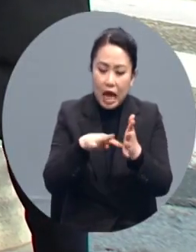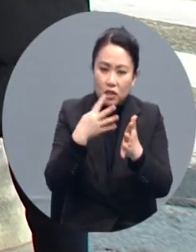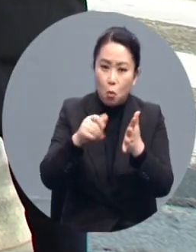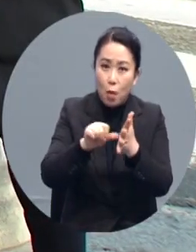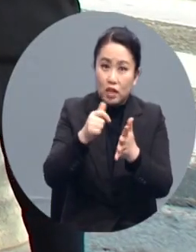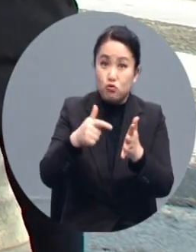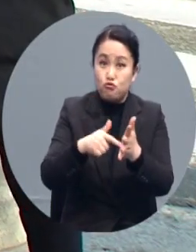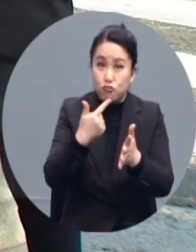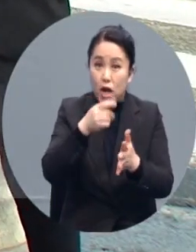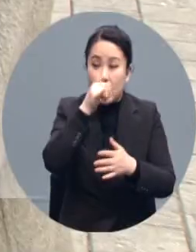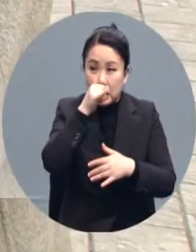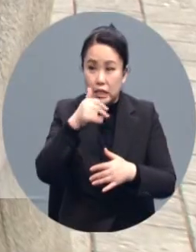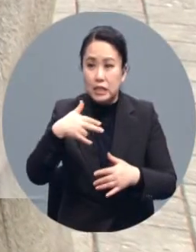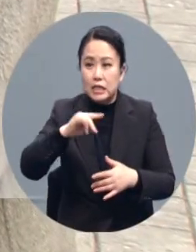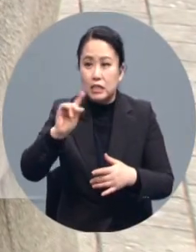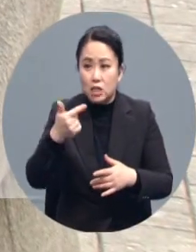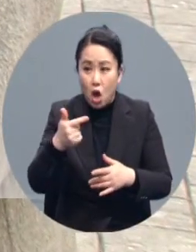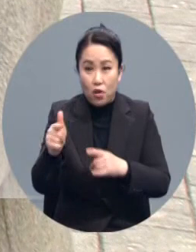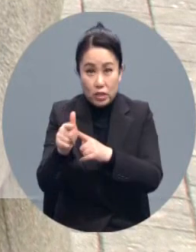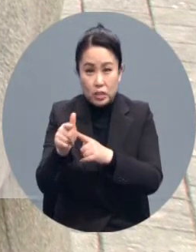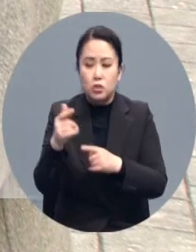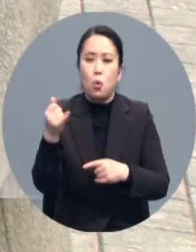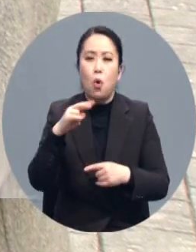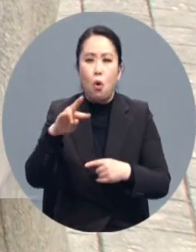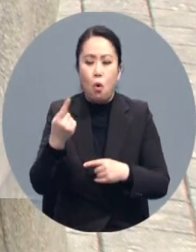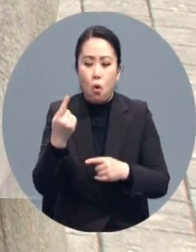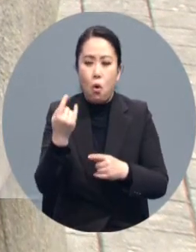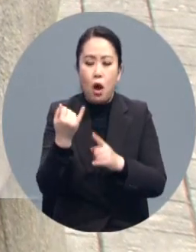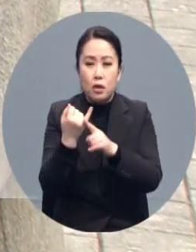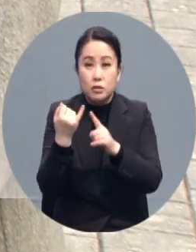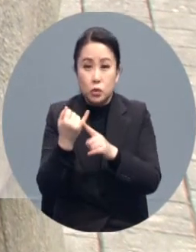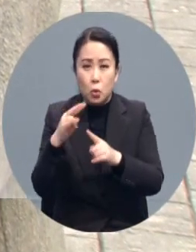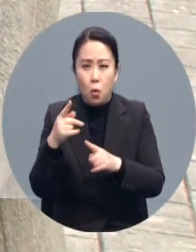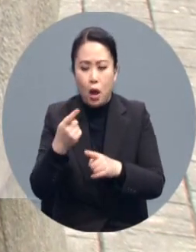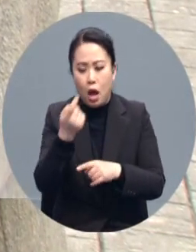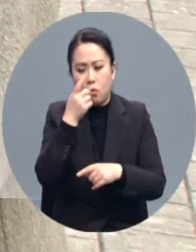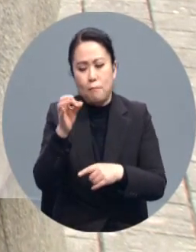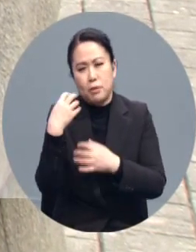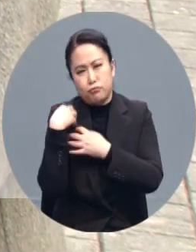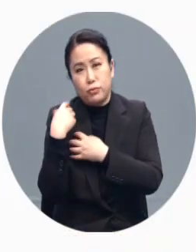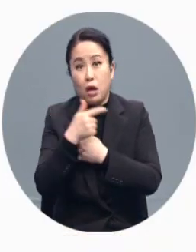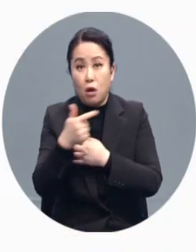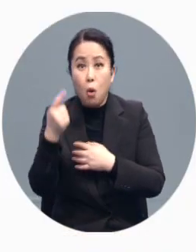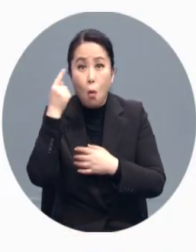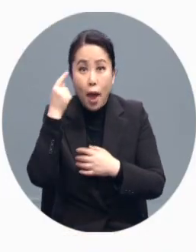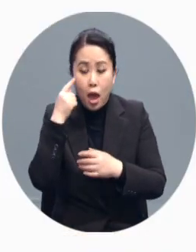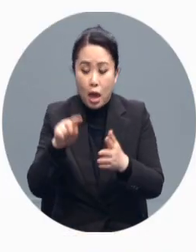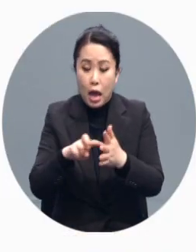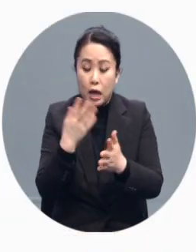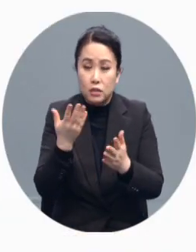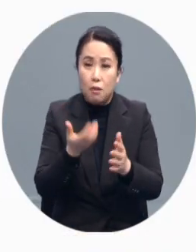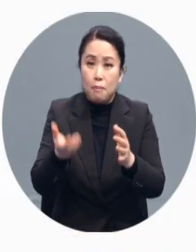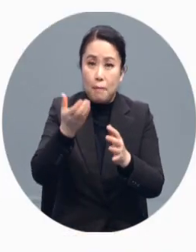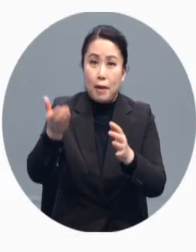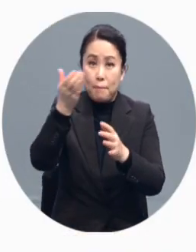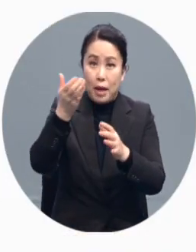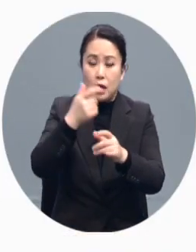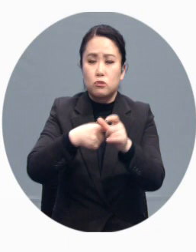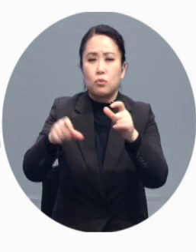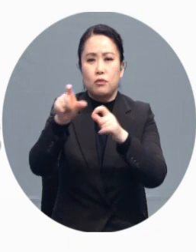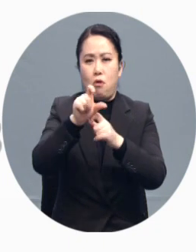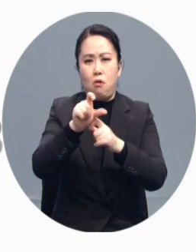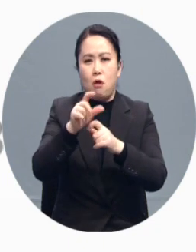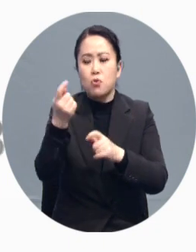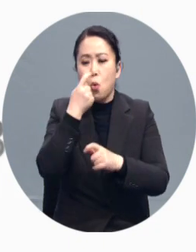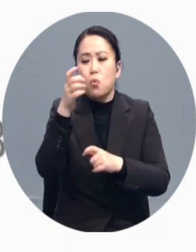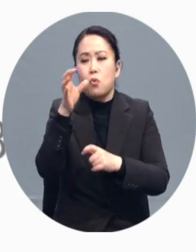씨도 오른 학원비가 부담스럽기는 마찬가지입니다. 학년이 올라갈수록 사교육비 부담은 커지는데 그렇다고 안 시킬